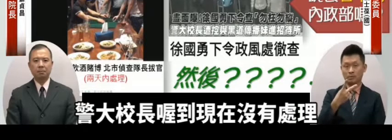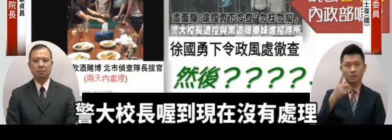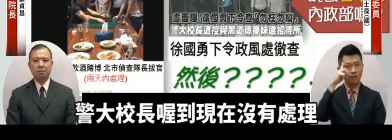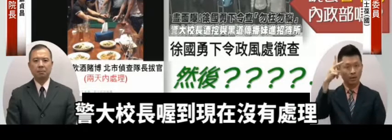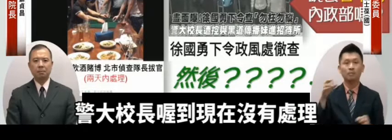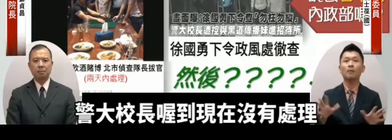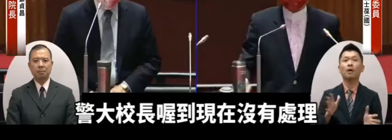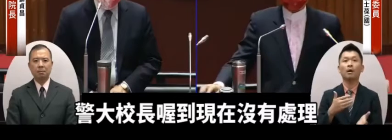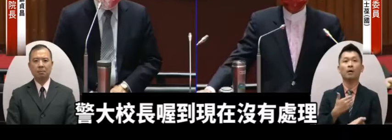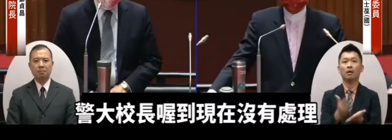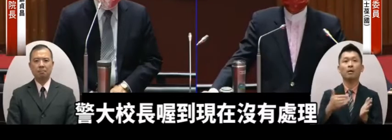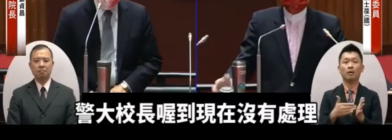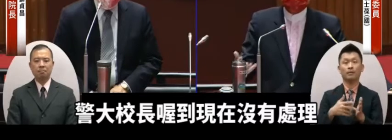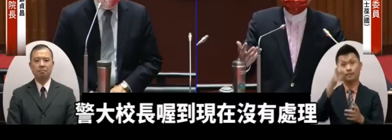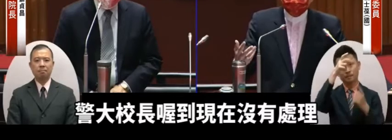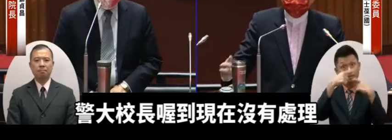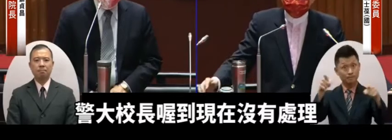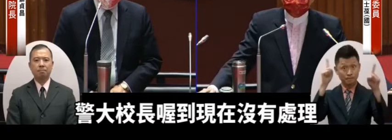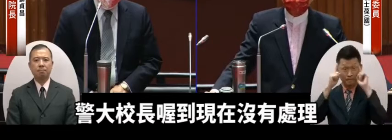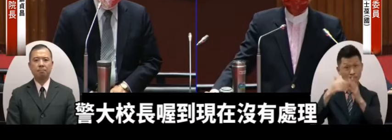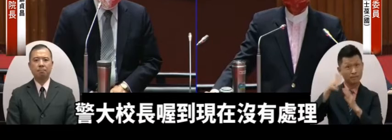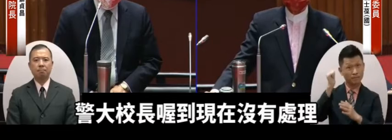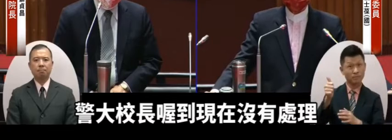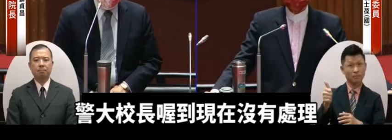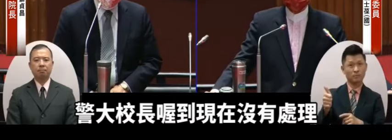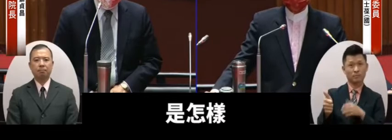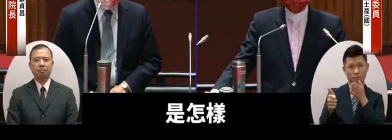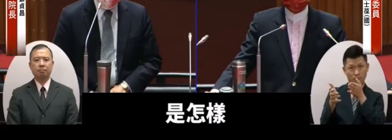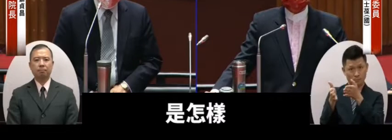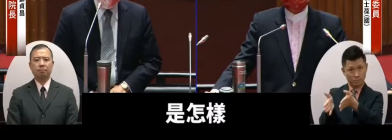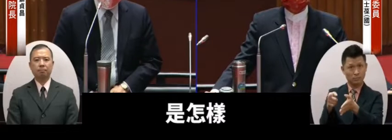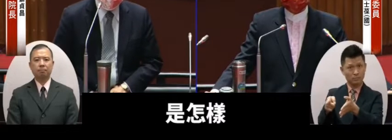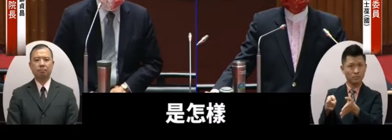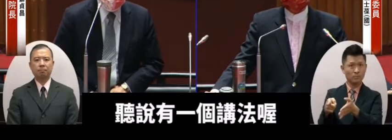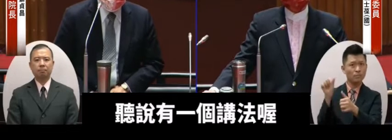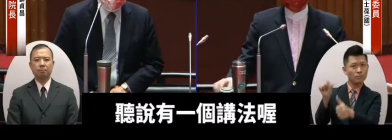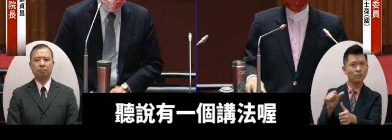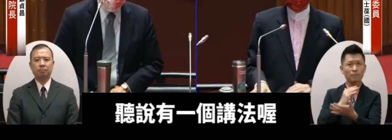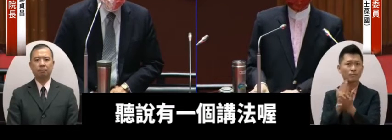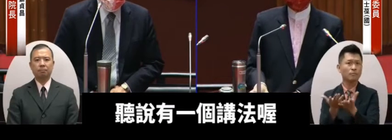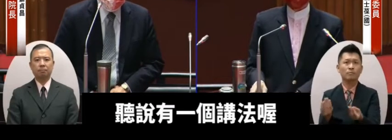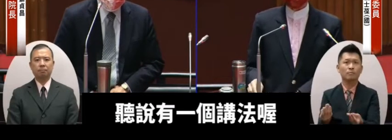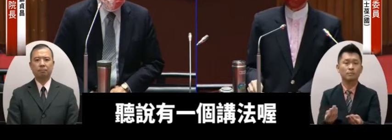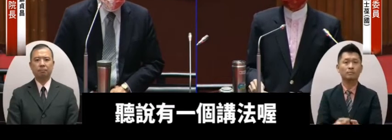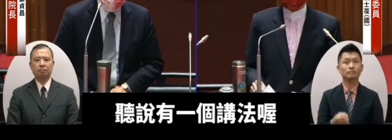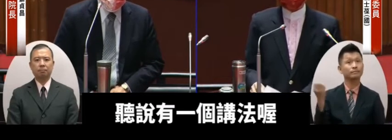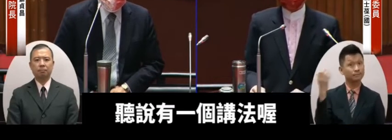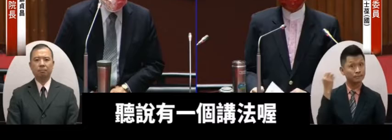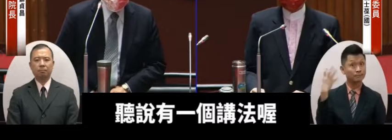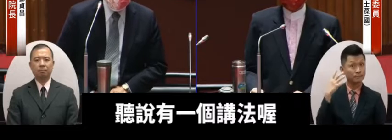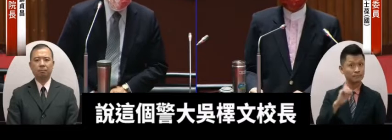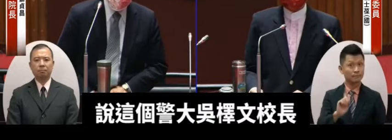了。啊，警大校长哦，他怎么不处理呢？啊是，安那听说有一个讲法了